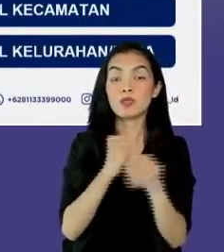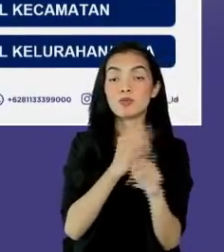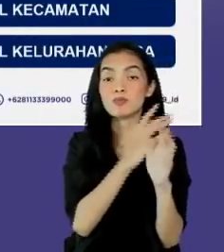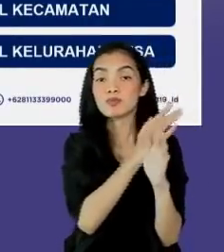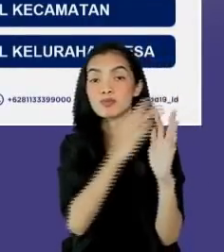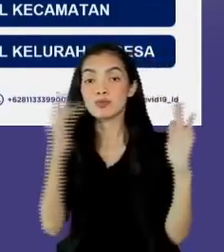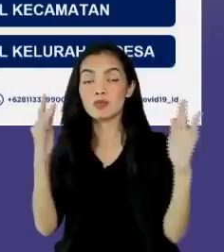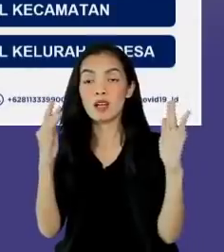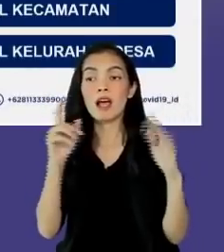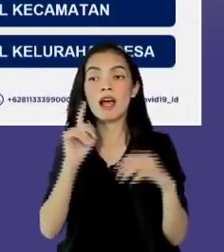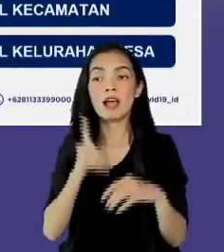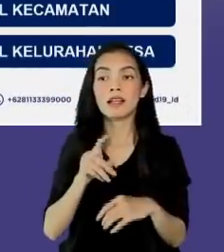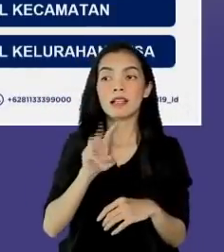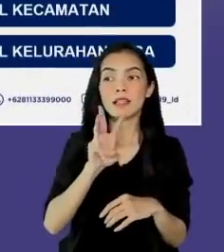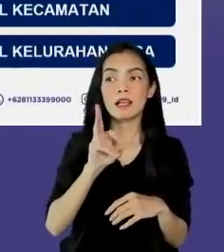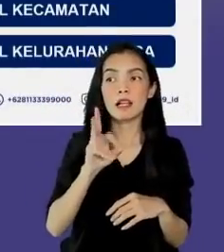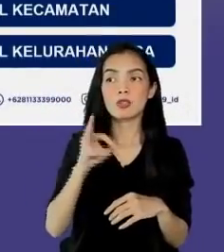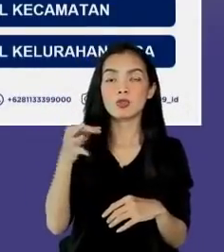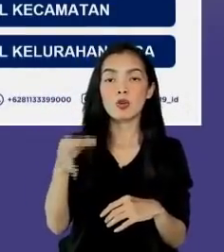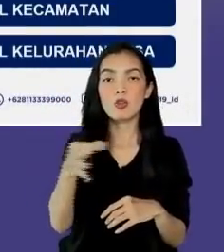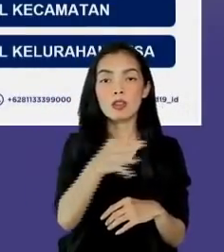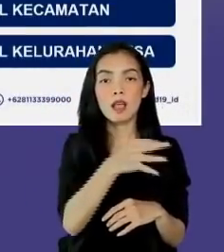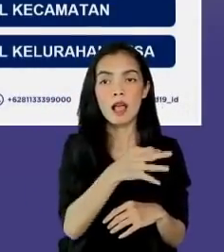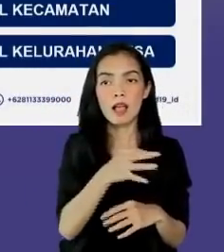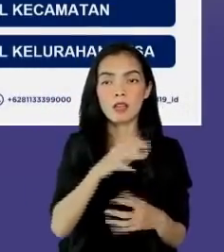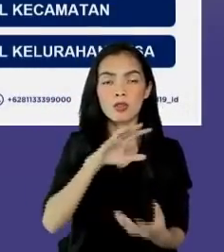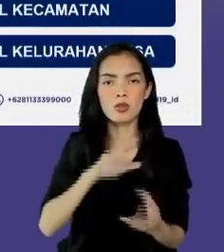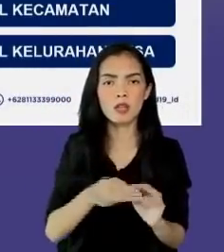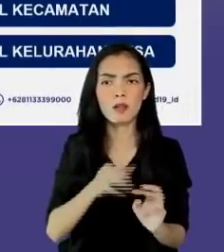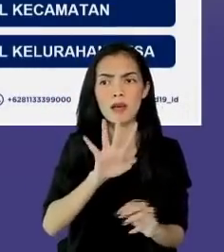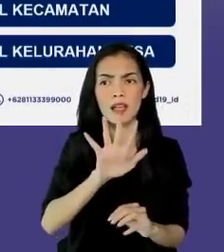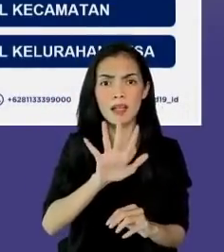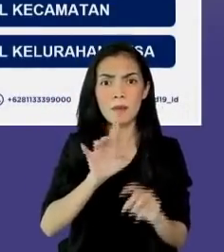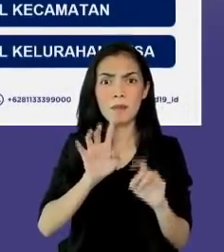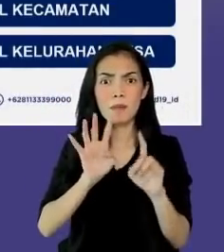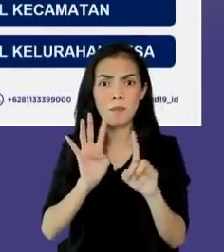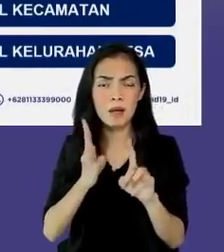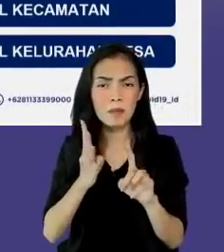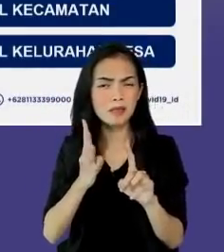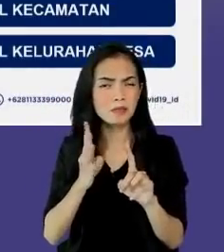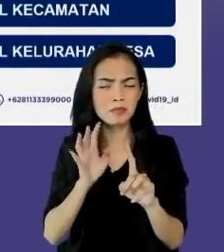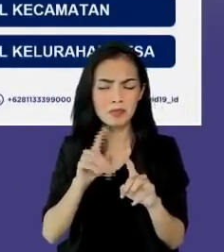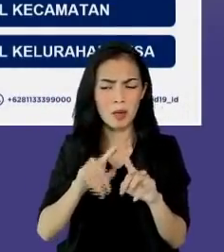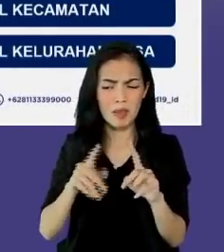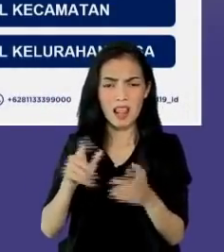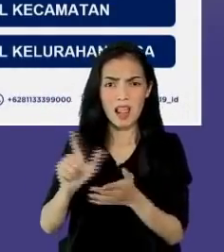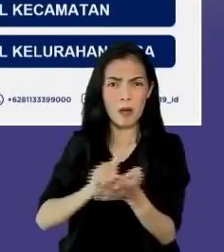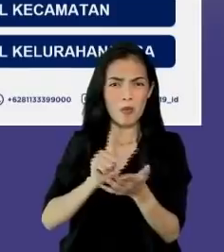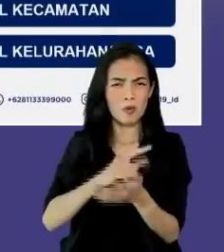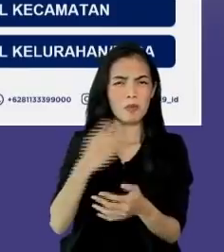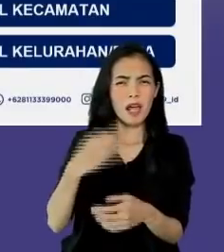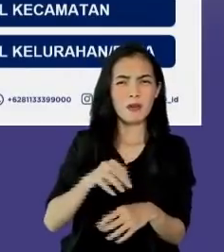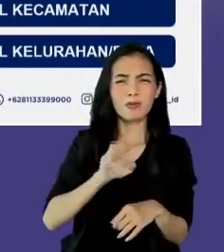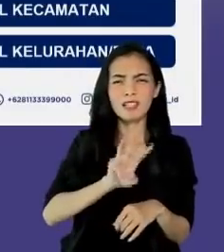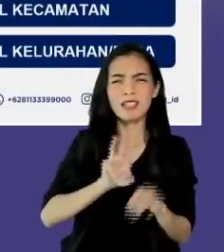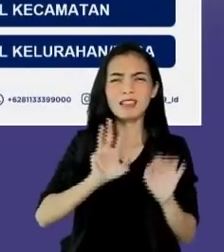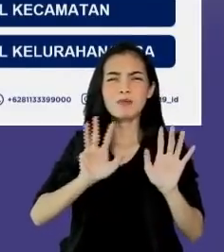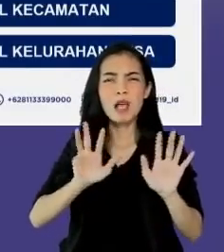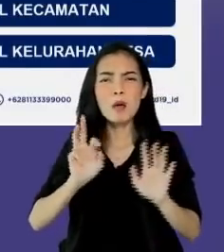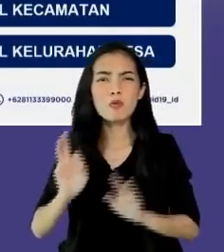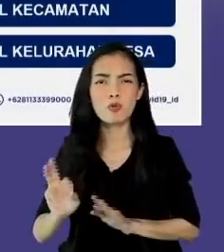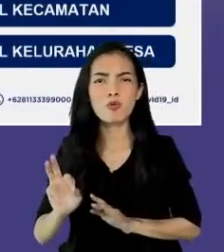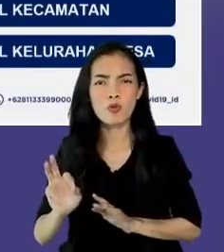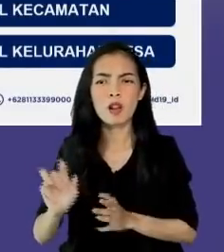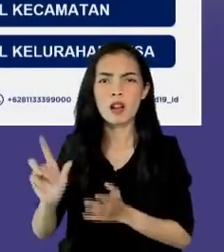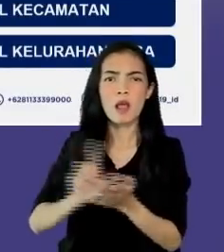390 kabupaten kota yang melaporkan. Ternyata masih belum 514 nih Dokter Lula. 390, betul. Dari